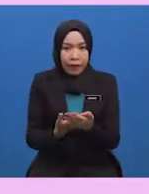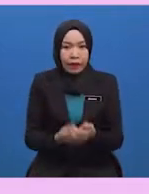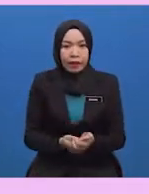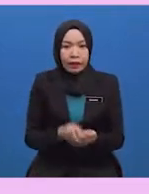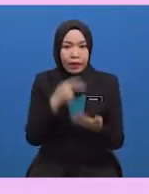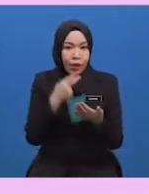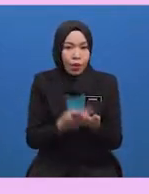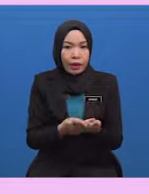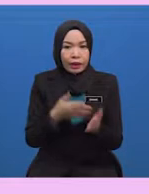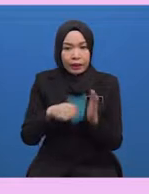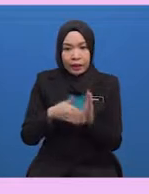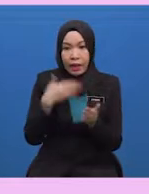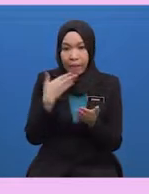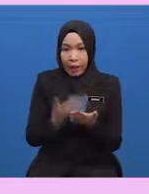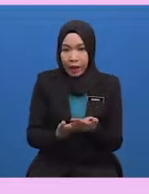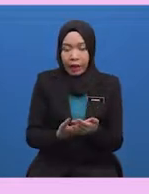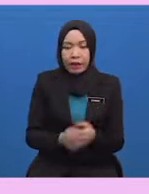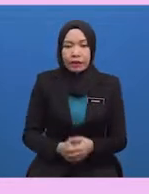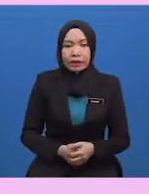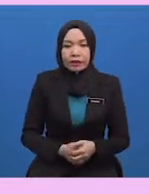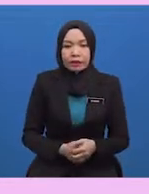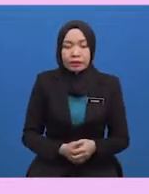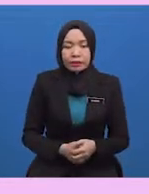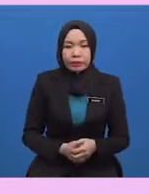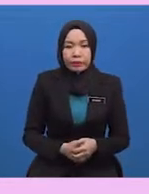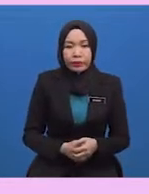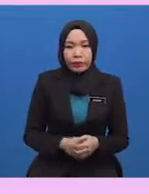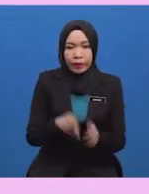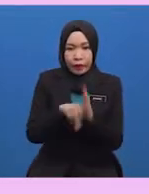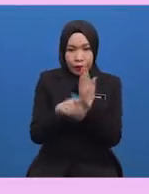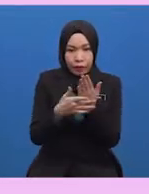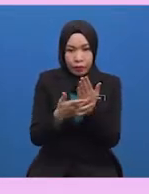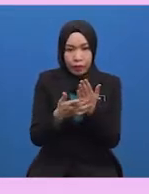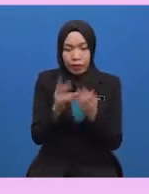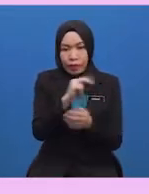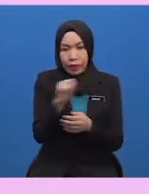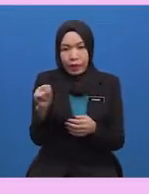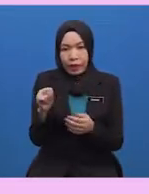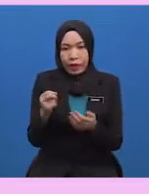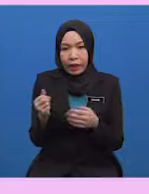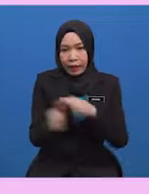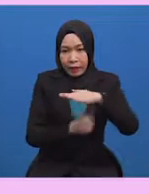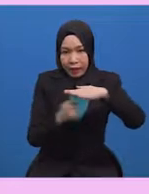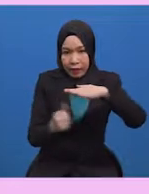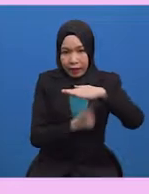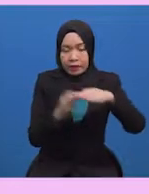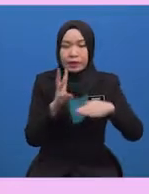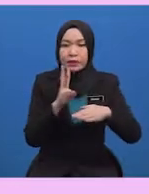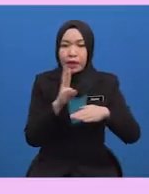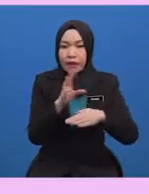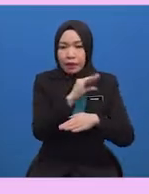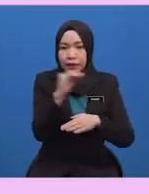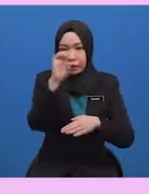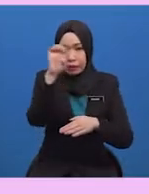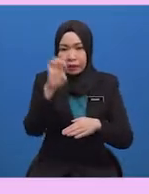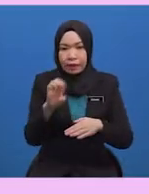keluli, kemudahan asas yang dibekalkan seperti bekalan air dan elektrik, bilangan bilik tidur, kelengkapan rumah